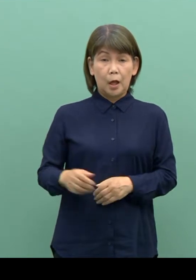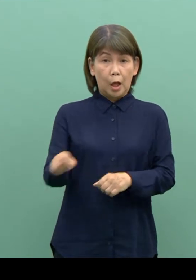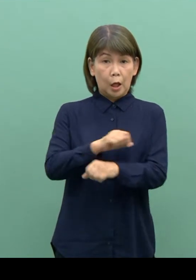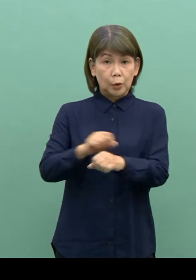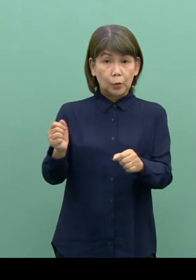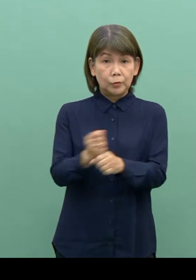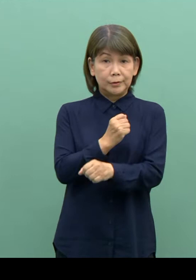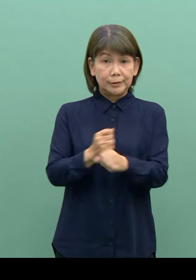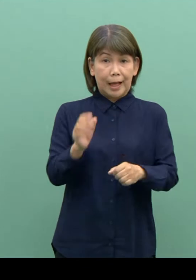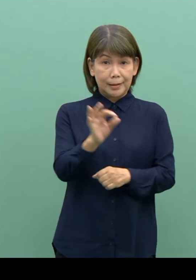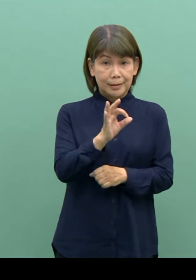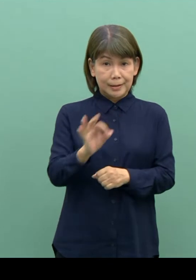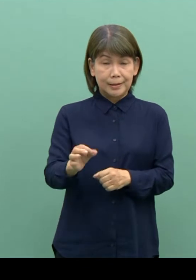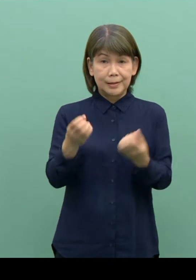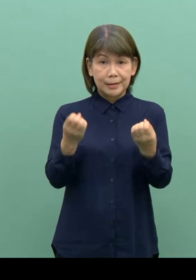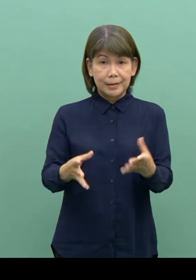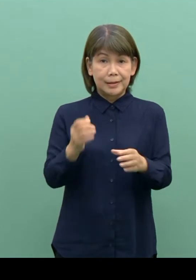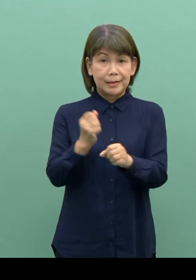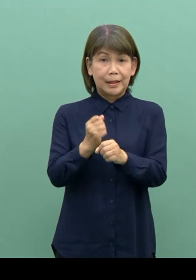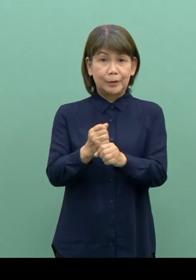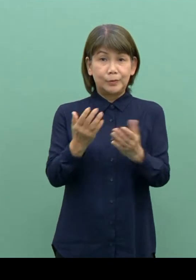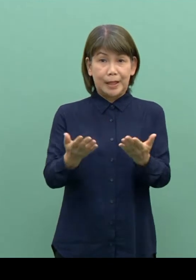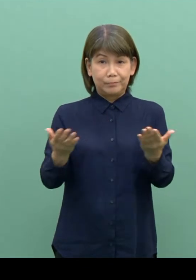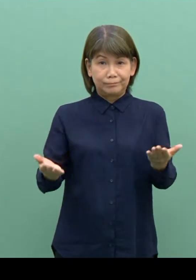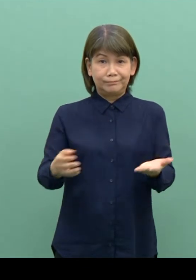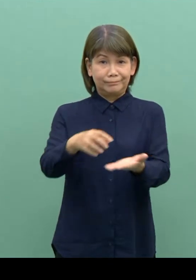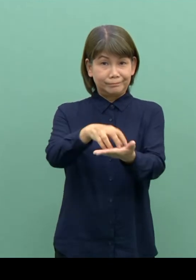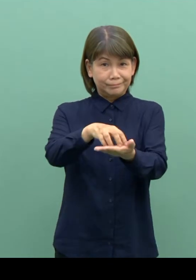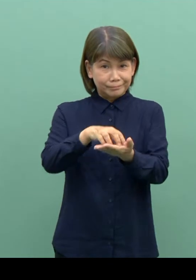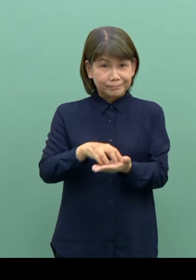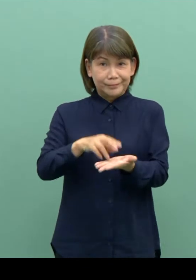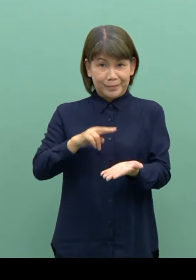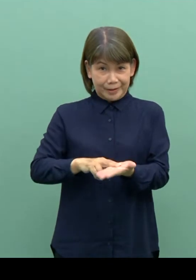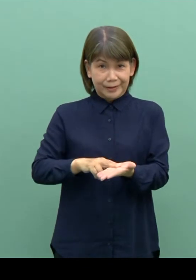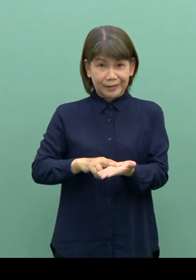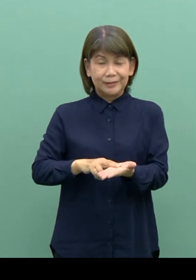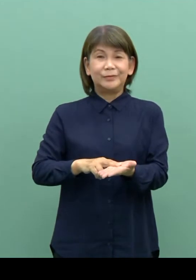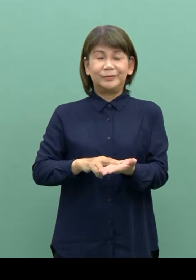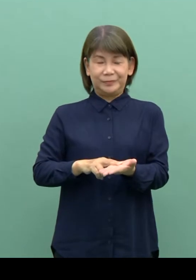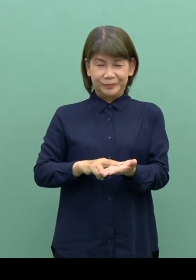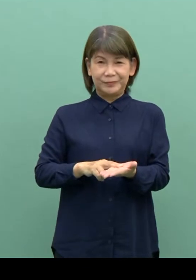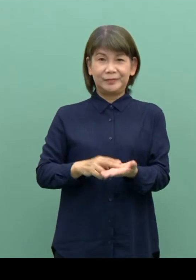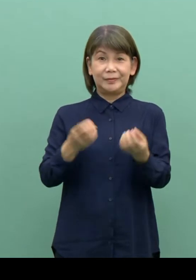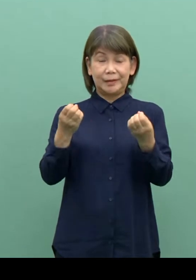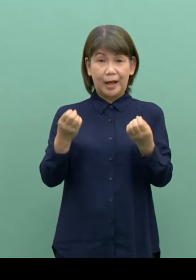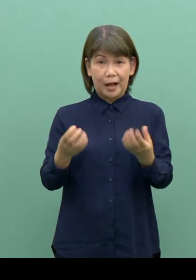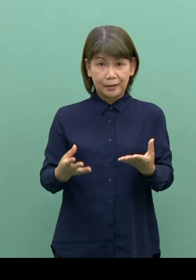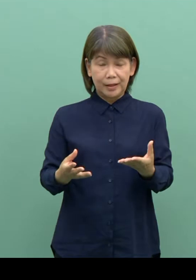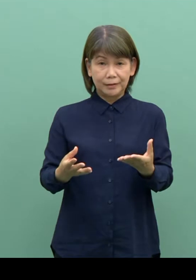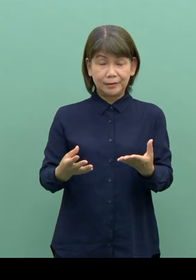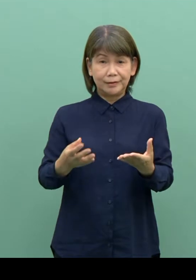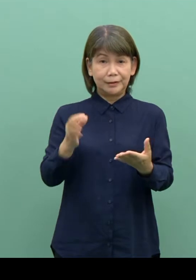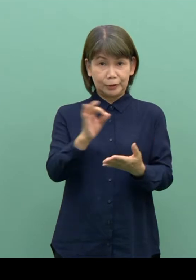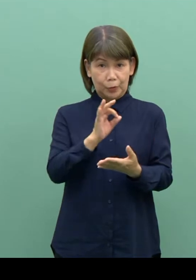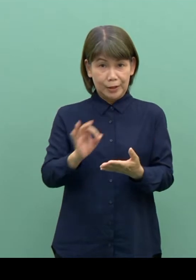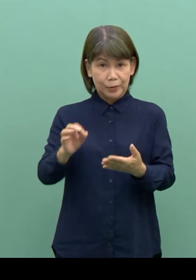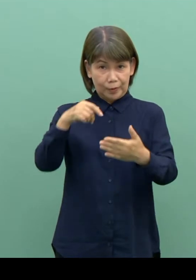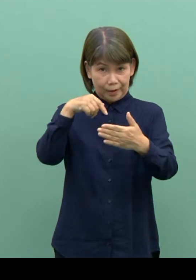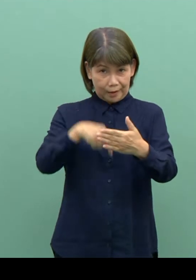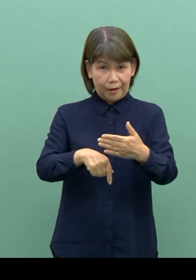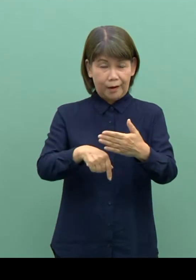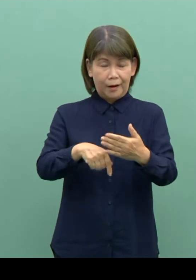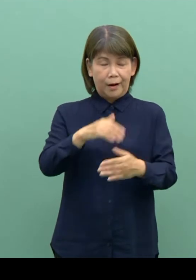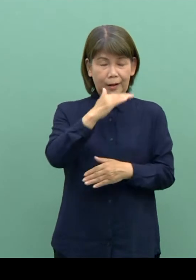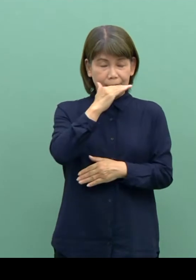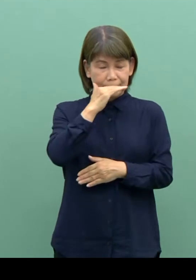今年も特産品新作展の受賞商品が決まったようじゃの。 新しく誕生した長崎県の特産